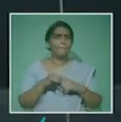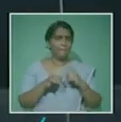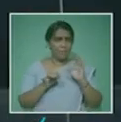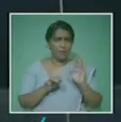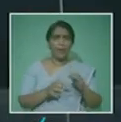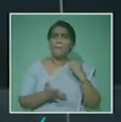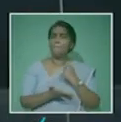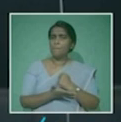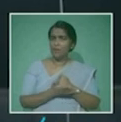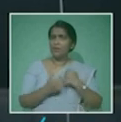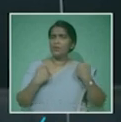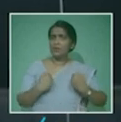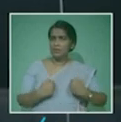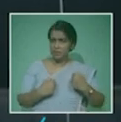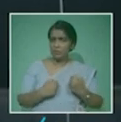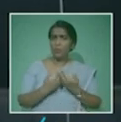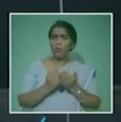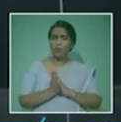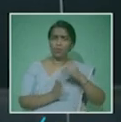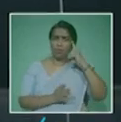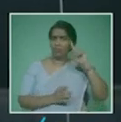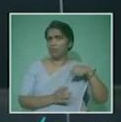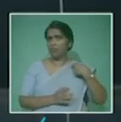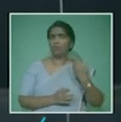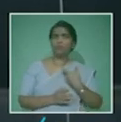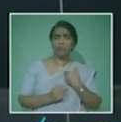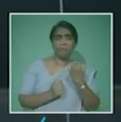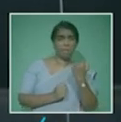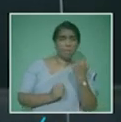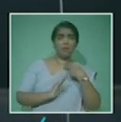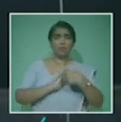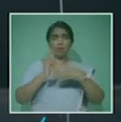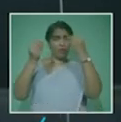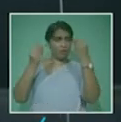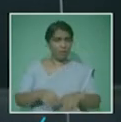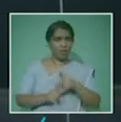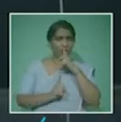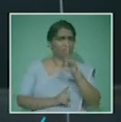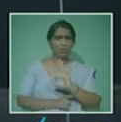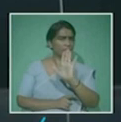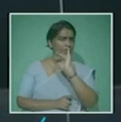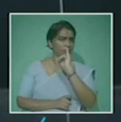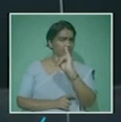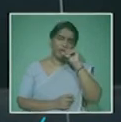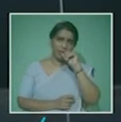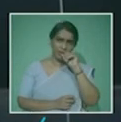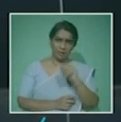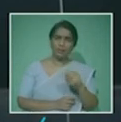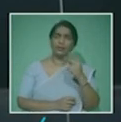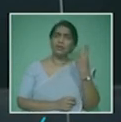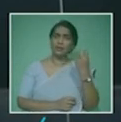මේ මහ බැංකුවේ අධිපතිතුමා මේ තමන්ට ඕනවට ඕන කමෙන් බලෙන් මේ රට බංකොලොත් කරා කියලා ඒක සම්පූර්ණයෙන්ම සාවද්‍ය